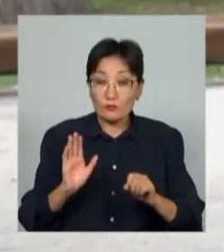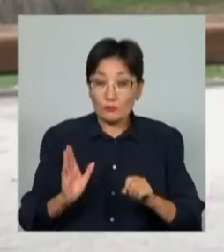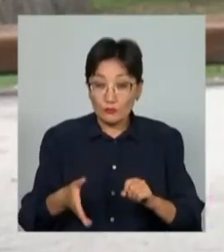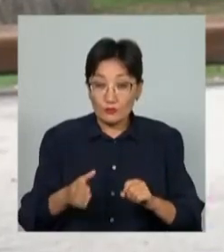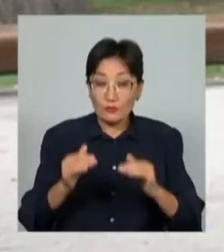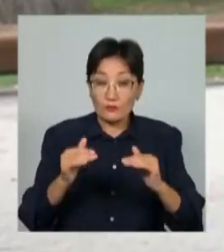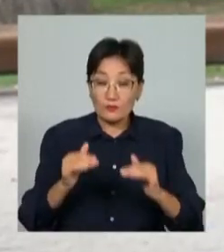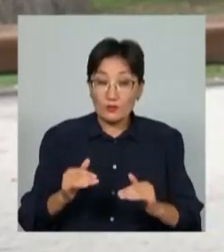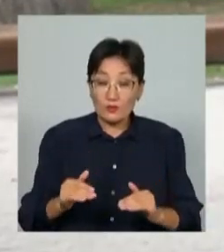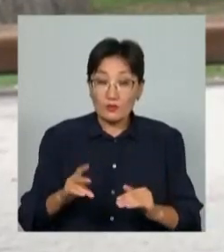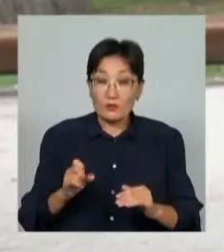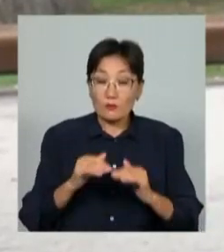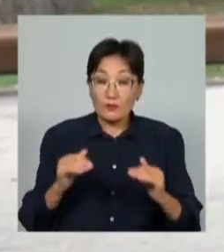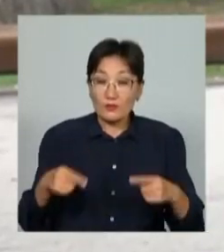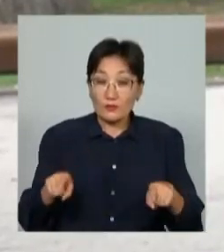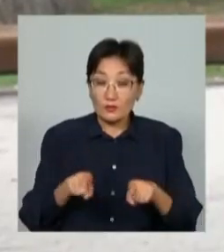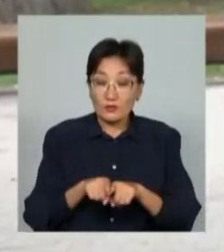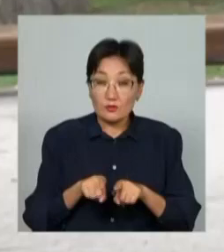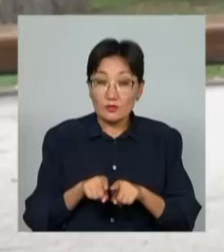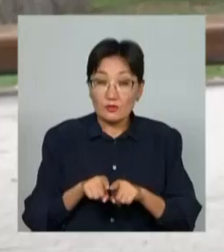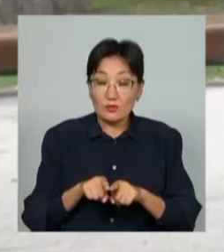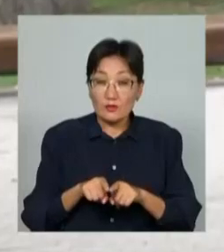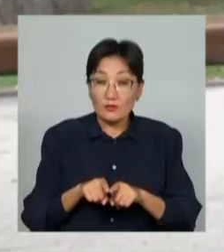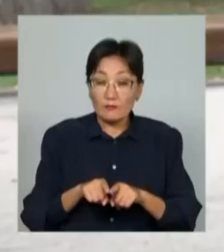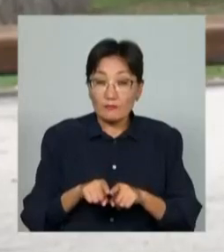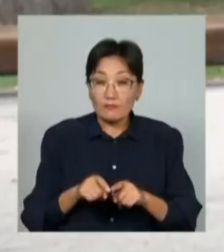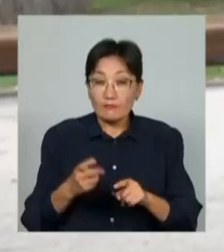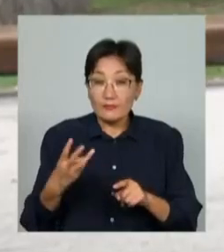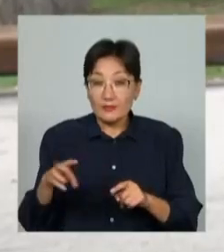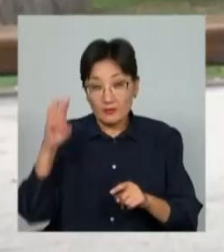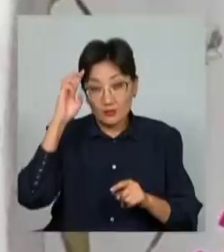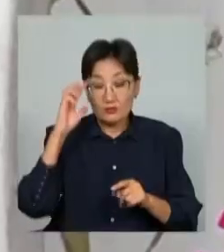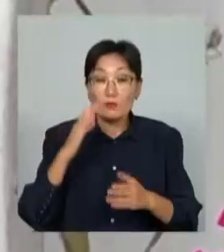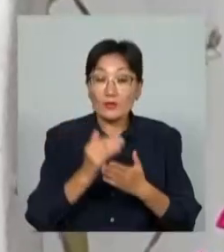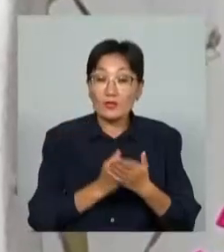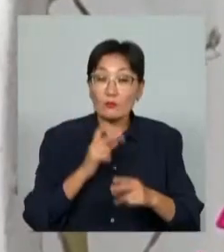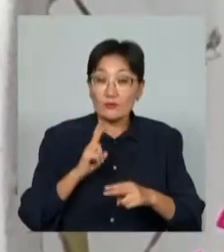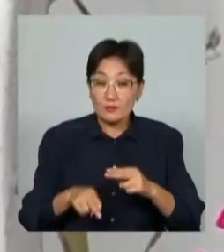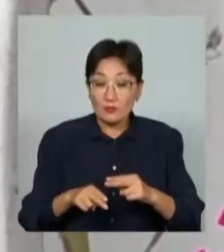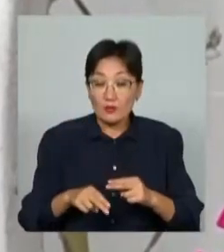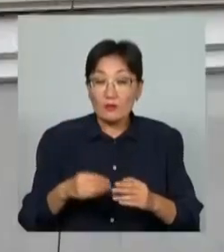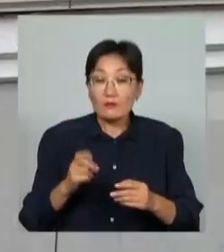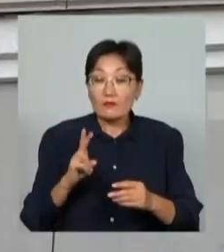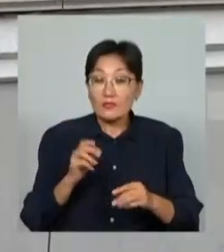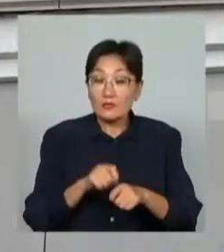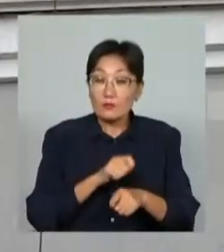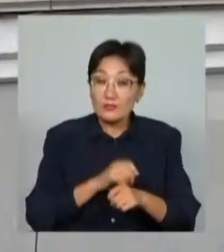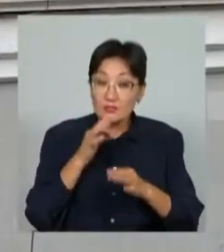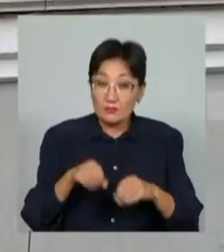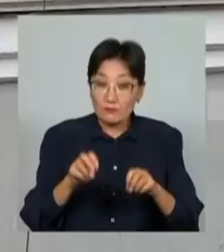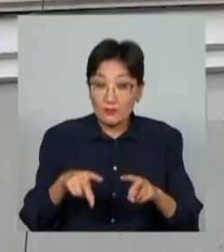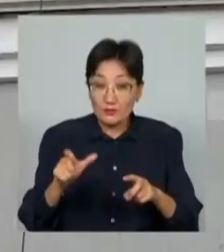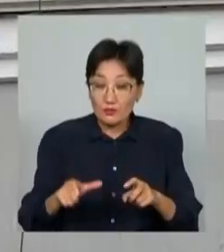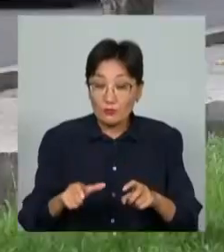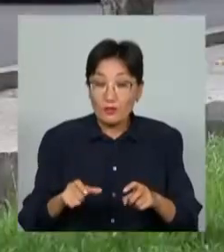будет снижение на фоне как раз таки окончания некоторых государственных программ. Пик роста цен на квадратные метры, по словам